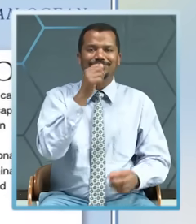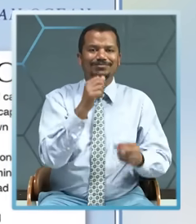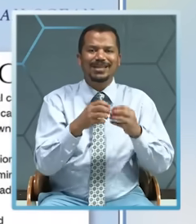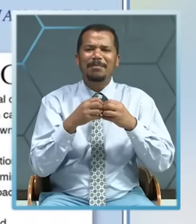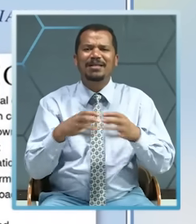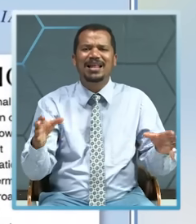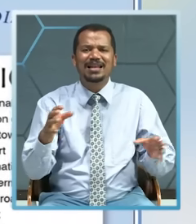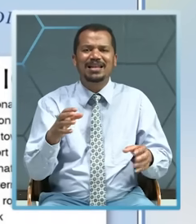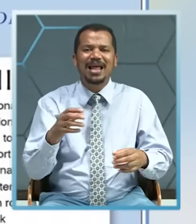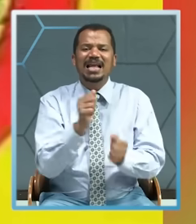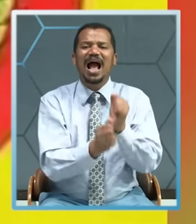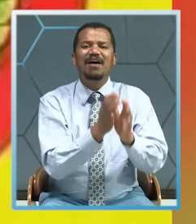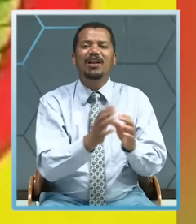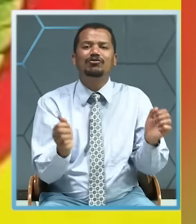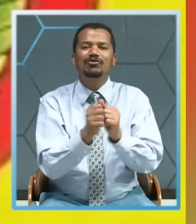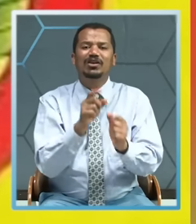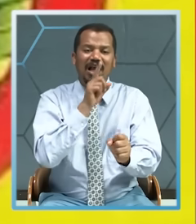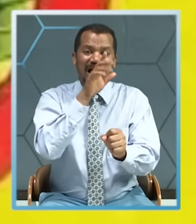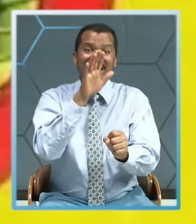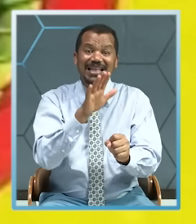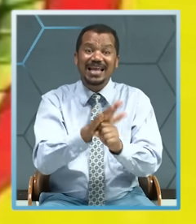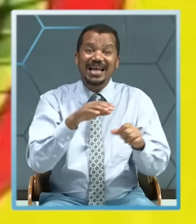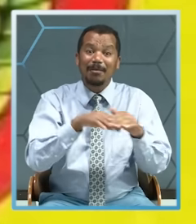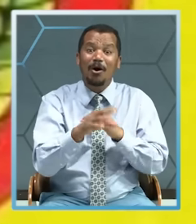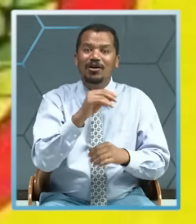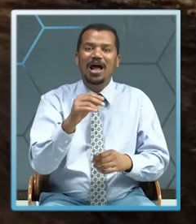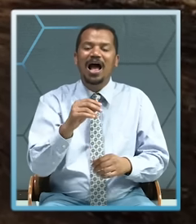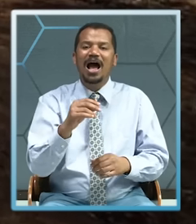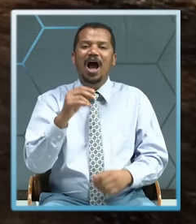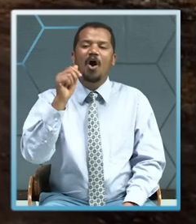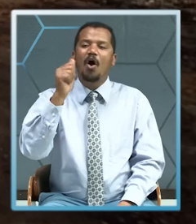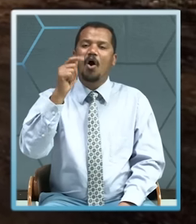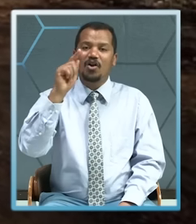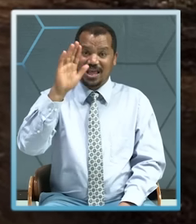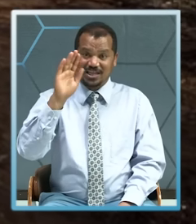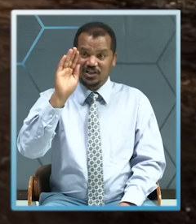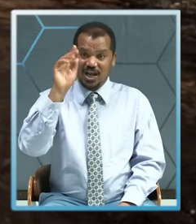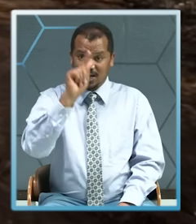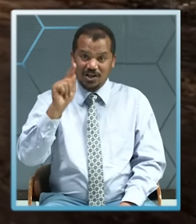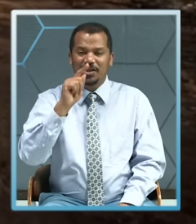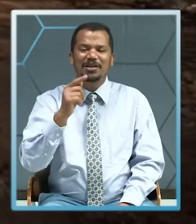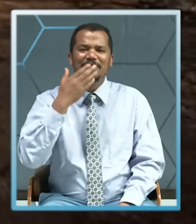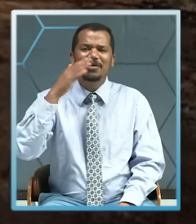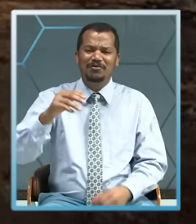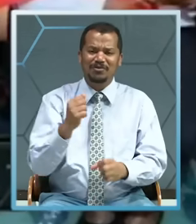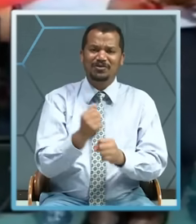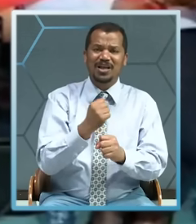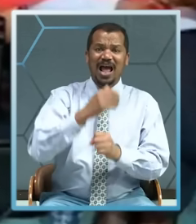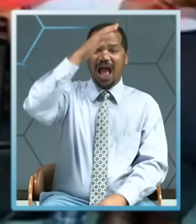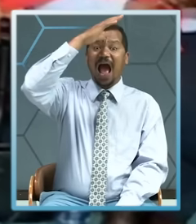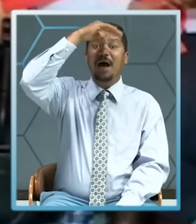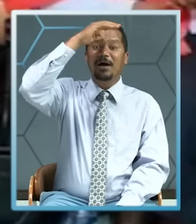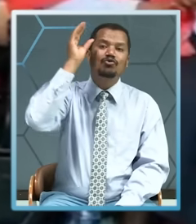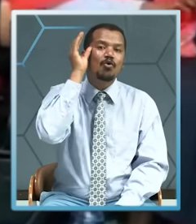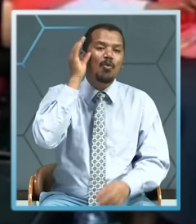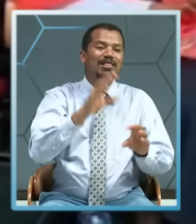ኢትዮጵያን ለመበተን ከአፍራሾቹ ጋር ቃል የተገባባውና የተማማለው ኦነግ ሸኔ የእኩይ ሴራ